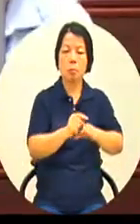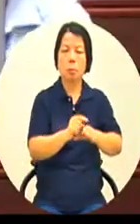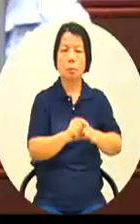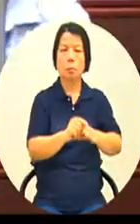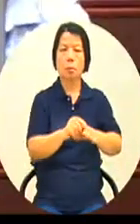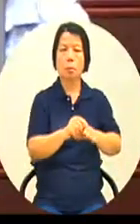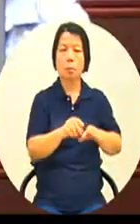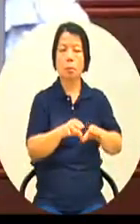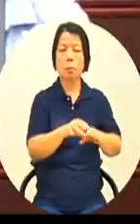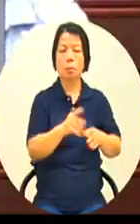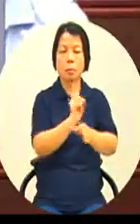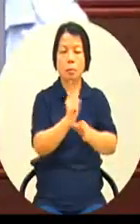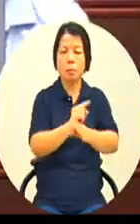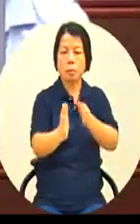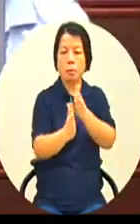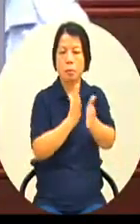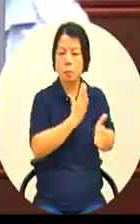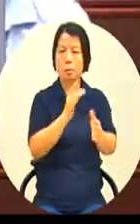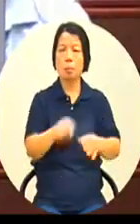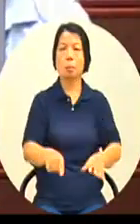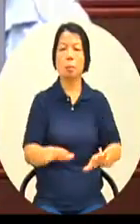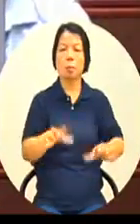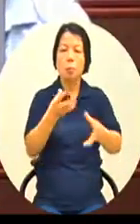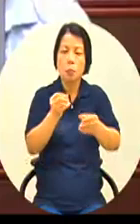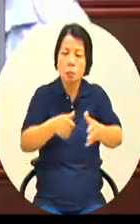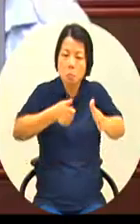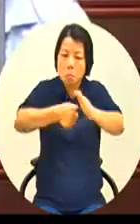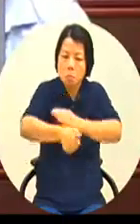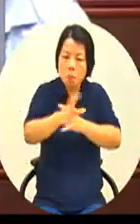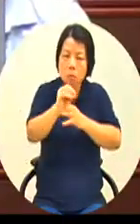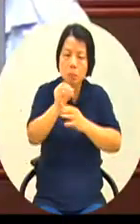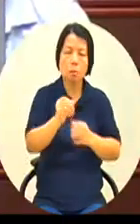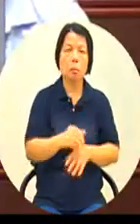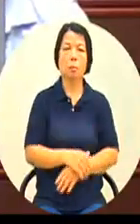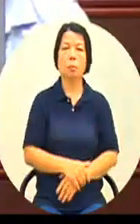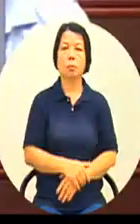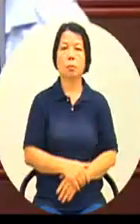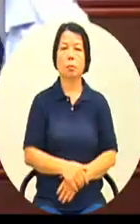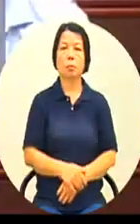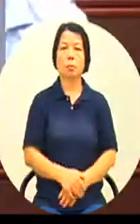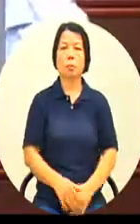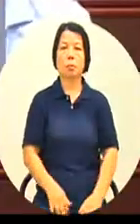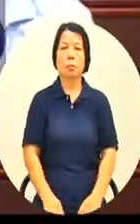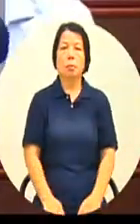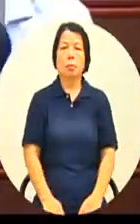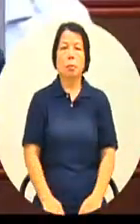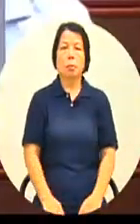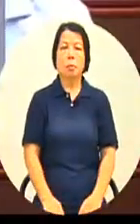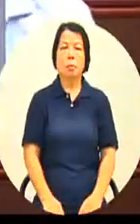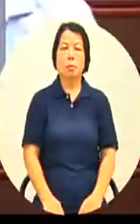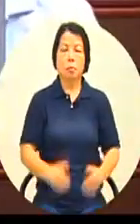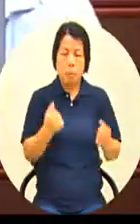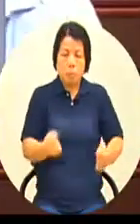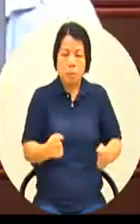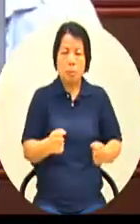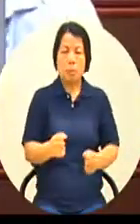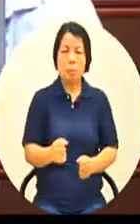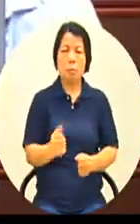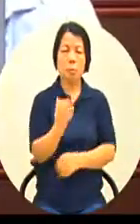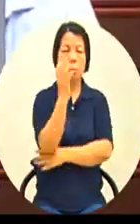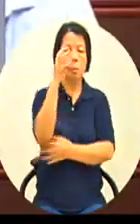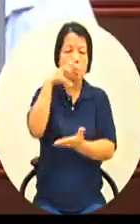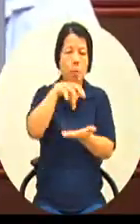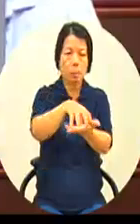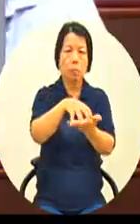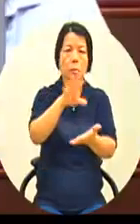的吼，不管有交。加入车队还是没有加入车队，伊希望伫这个合法的计程车内